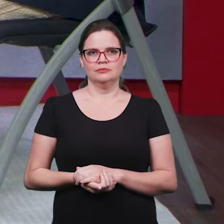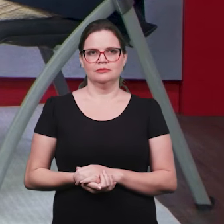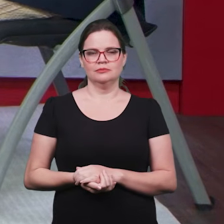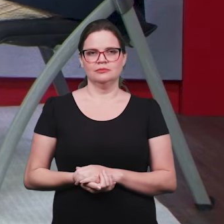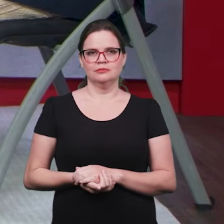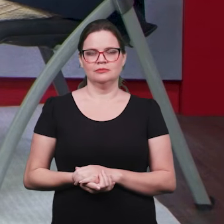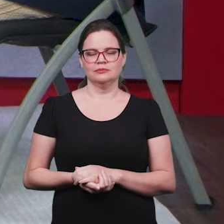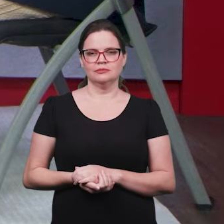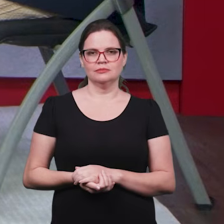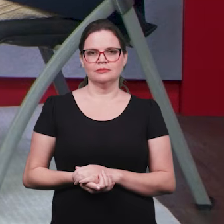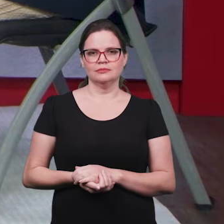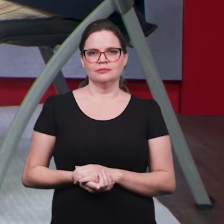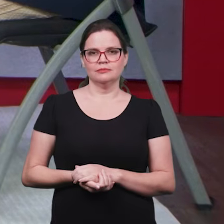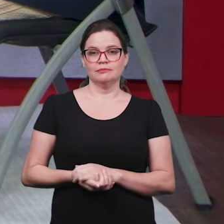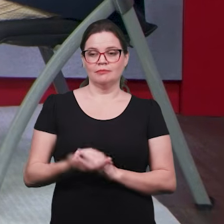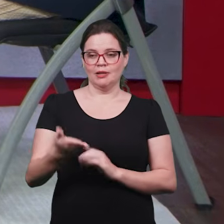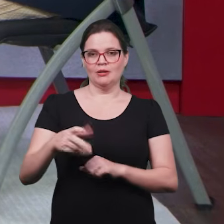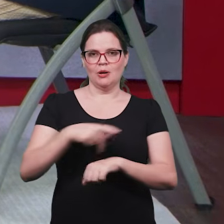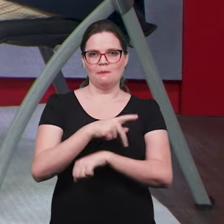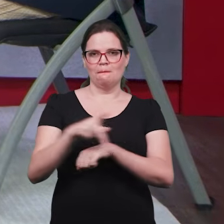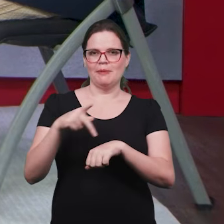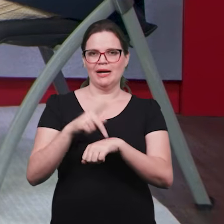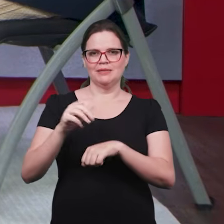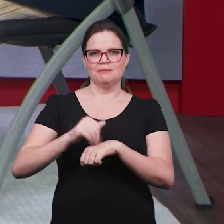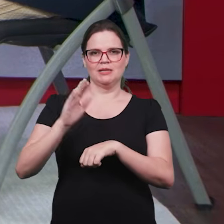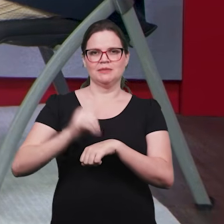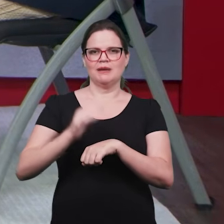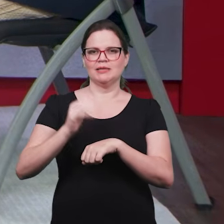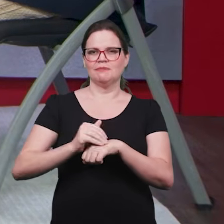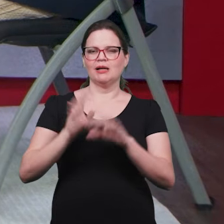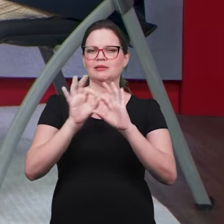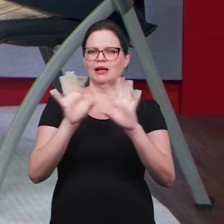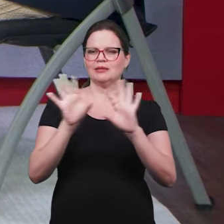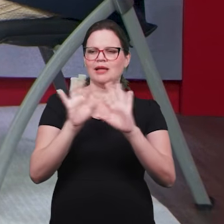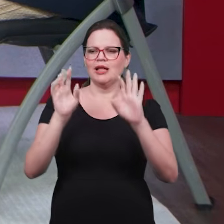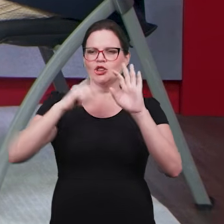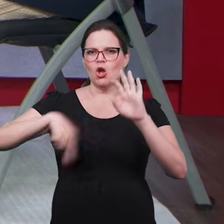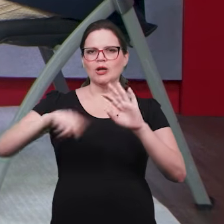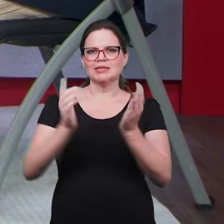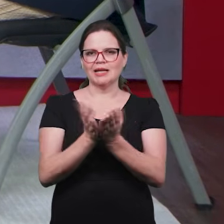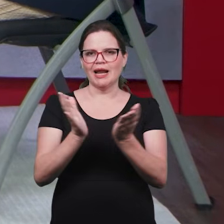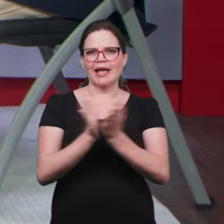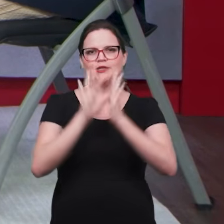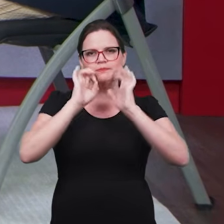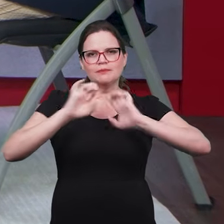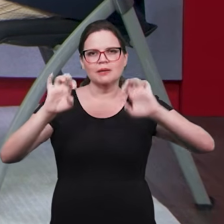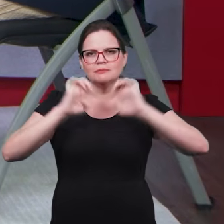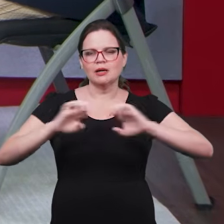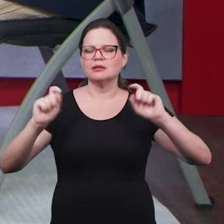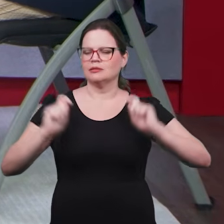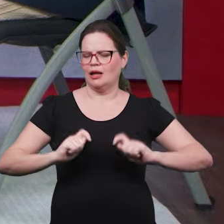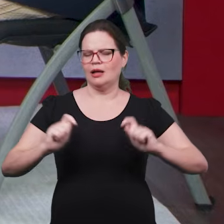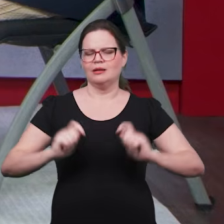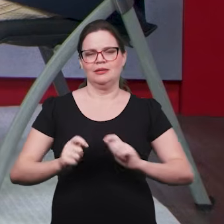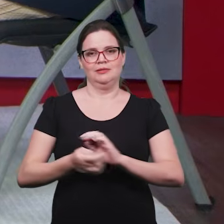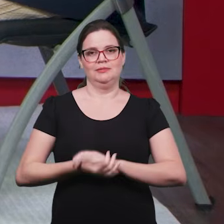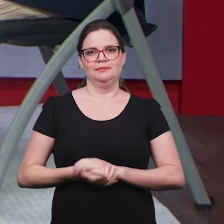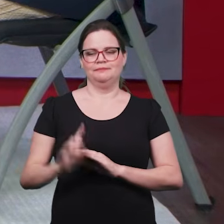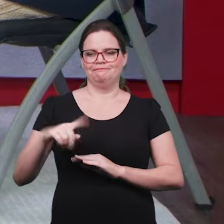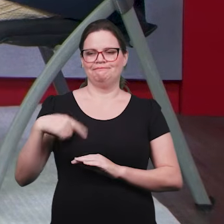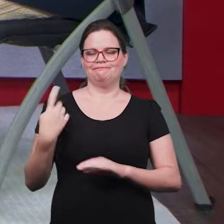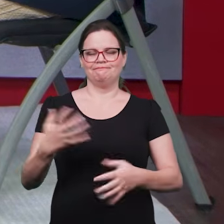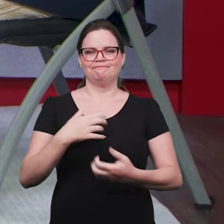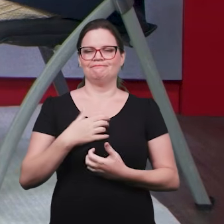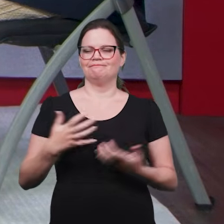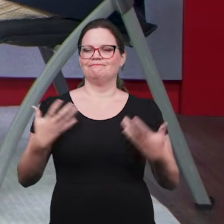более-более открытая для нас, крестьянов. E o próprio país está mais e mais se abrindo para nós evangélicos. Мы этому очень